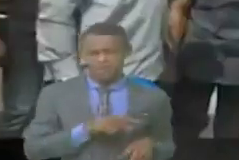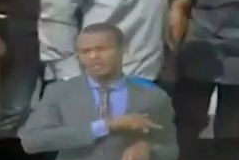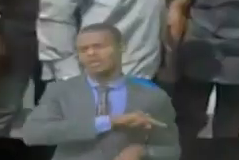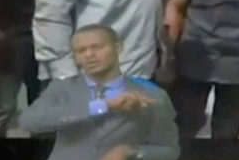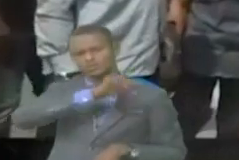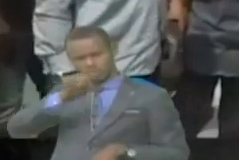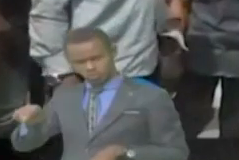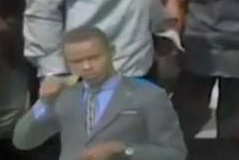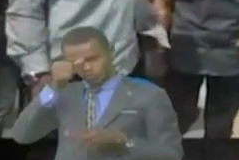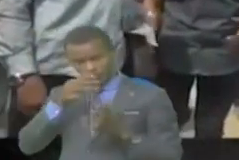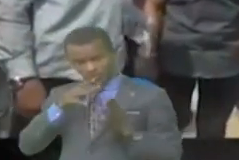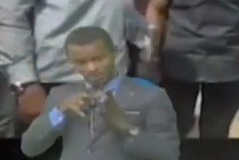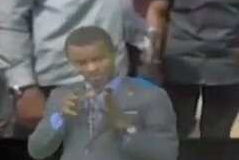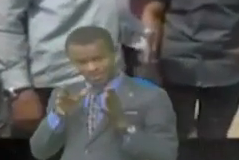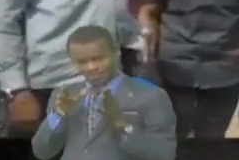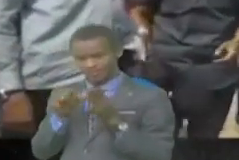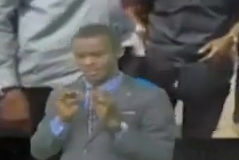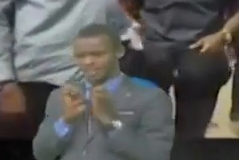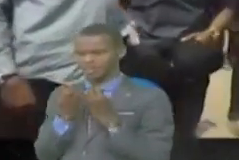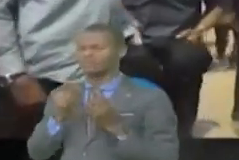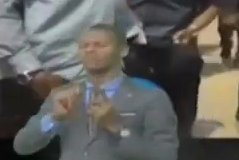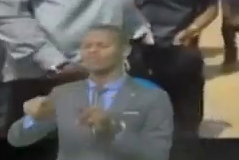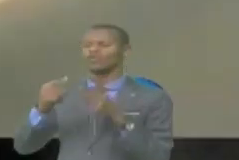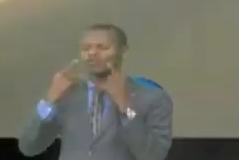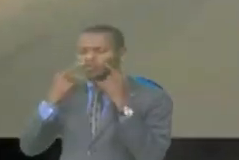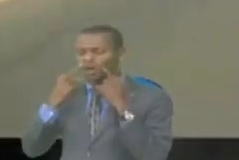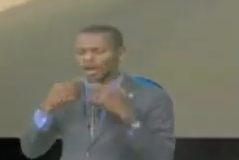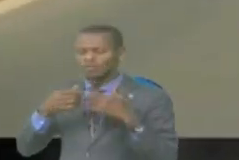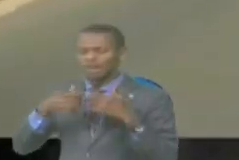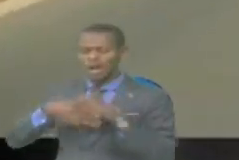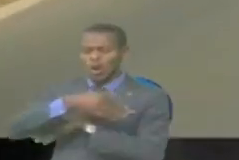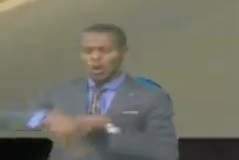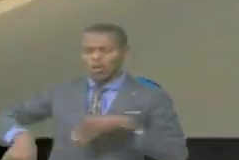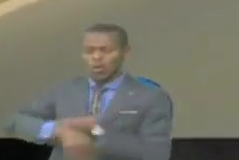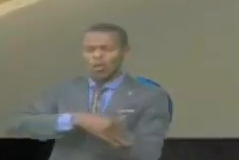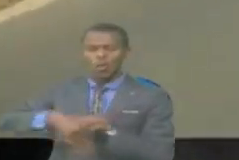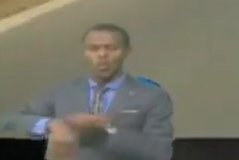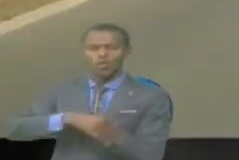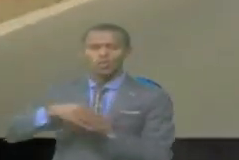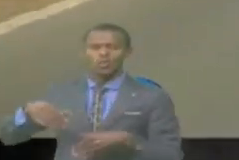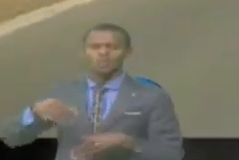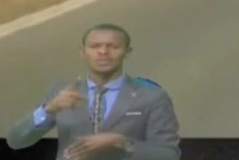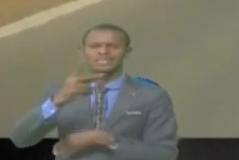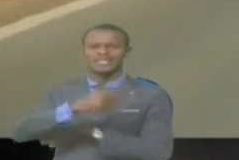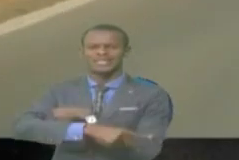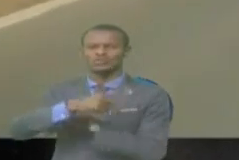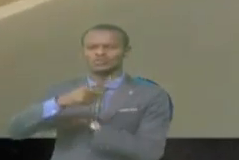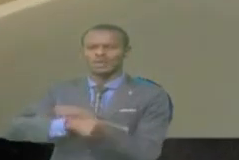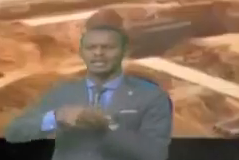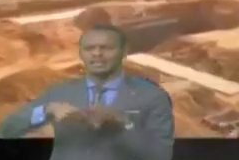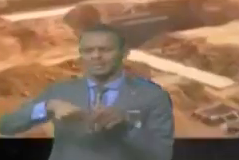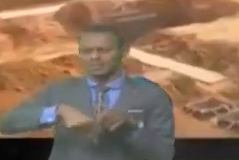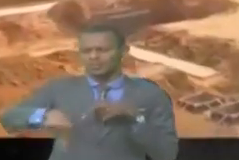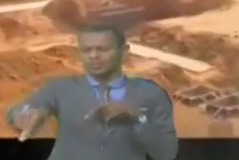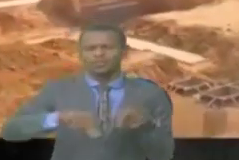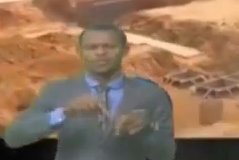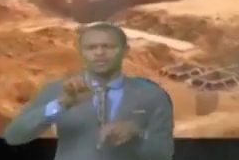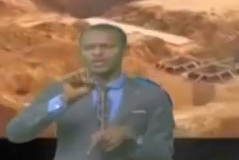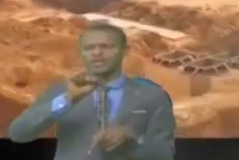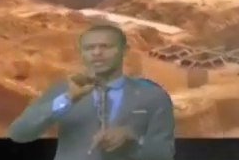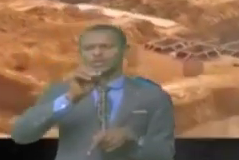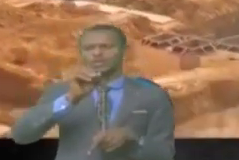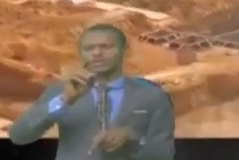également une visite des travaux de l'axe routier Kasumbalesa-Sodimiko. C'était avant de s'imprégner des travaux de construction du